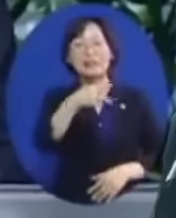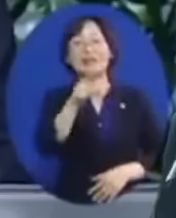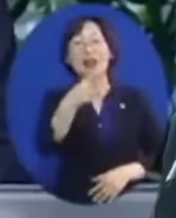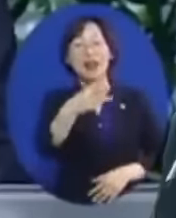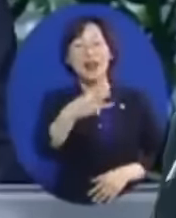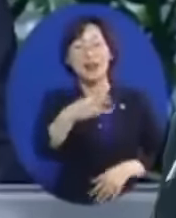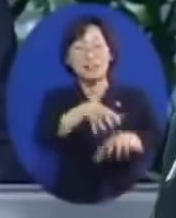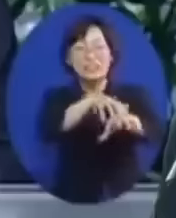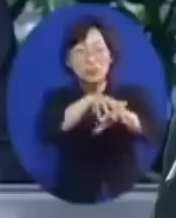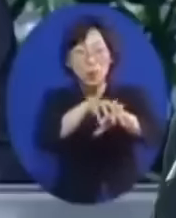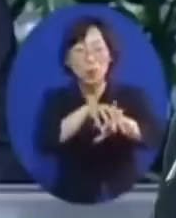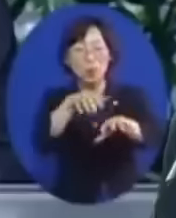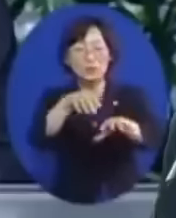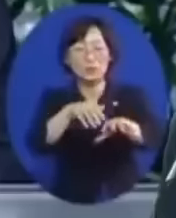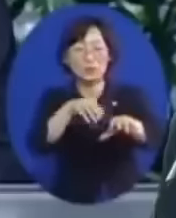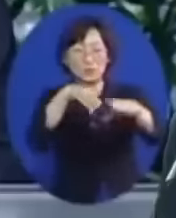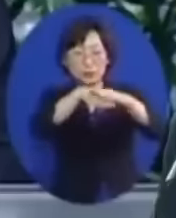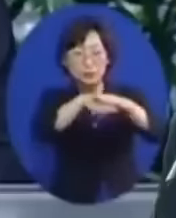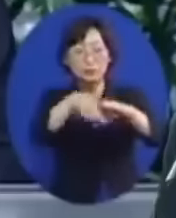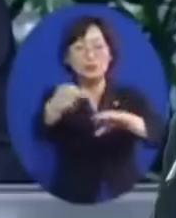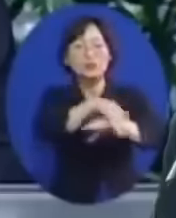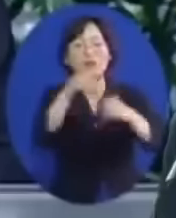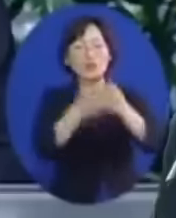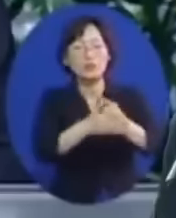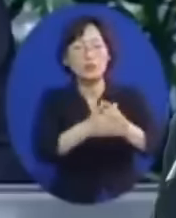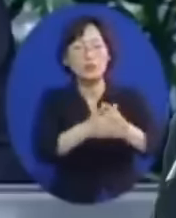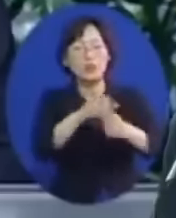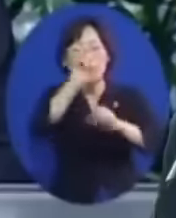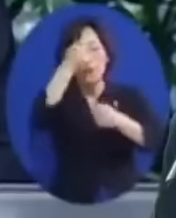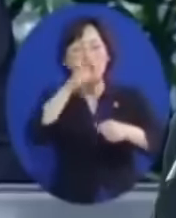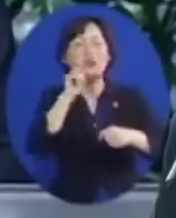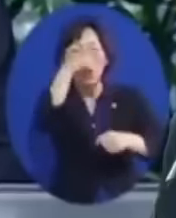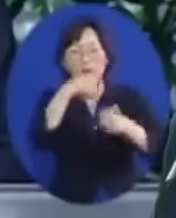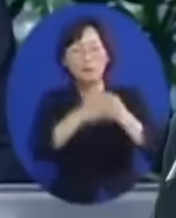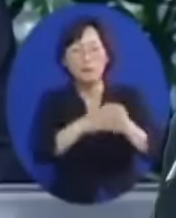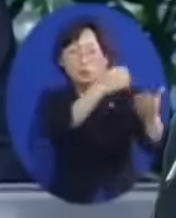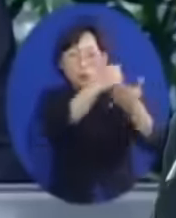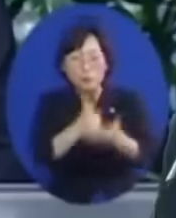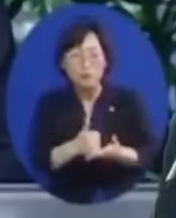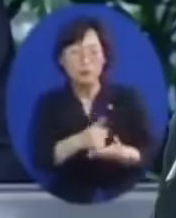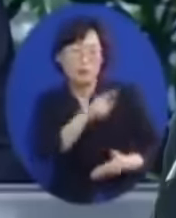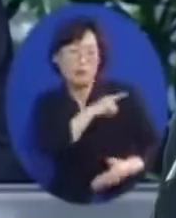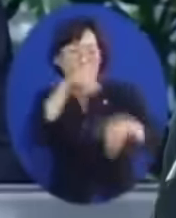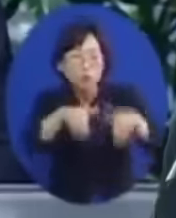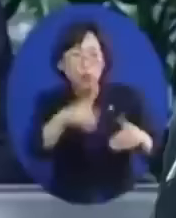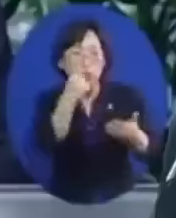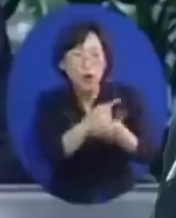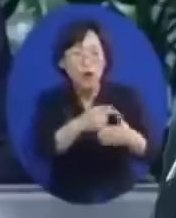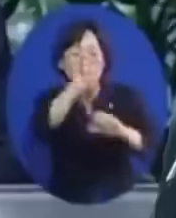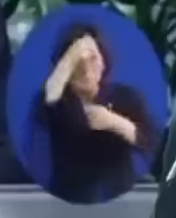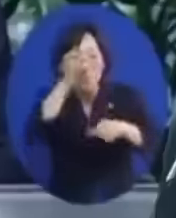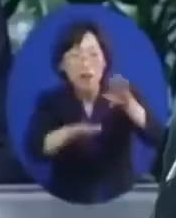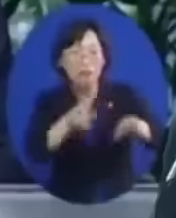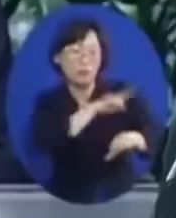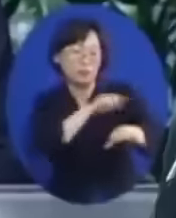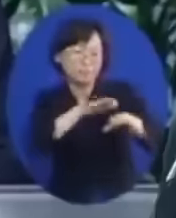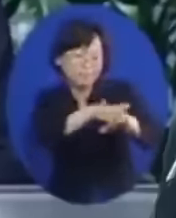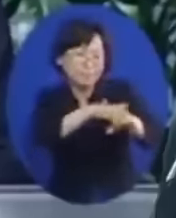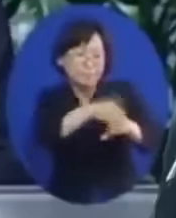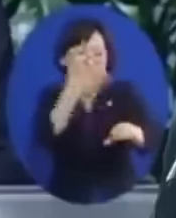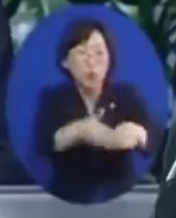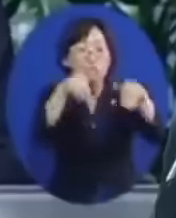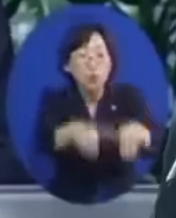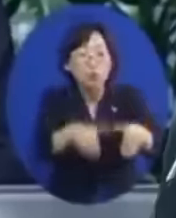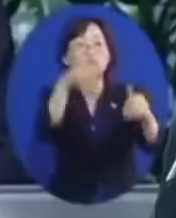더러웠습니다. 손님 집에 가면 제일 먼저 종이 와서 발부터 먼저 씻겨준 것입니다. 그러므로 발을 씻기는 일은 종이 하는